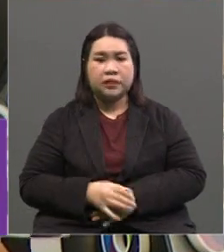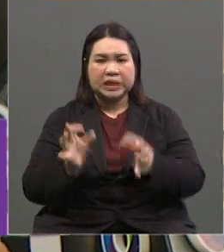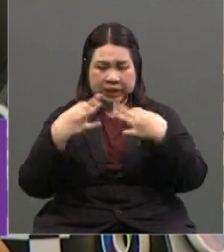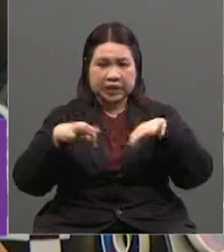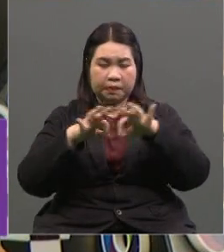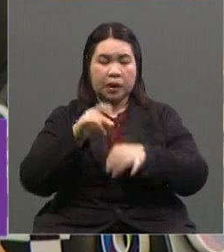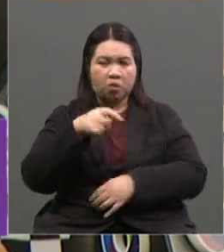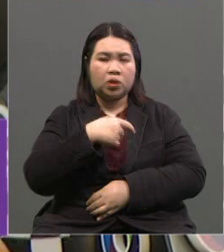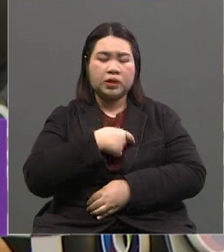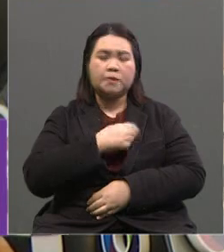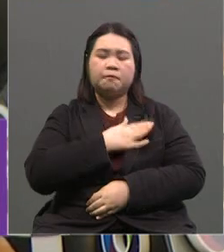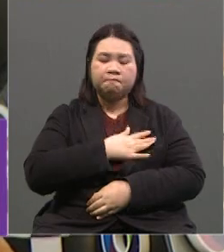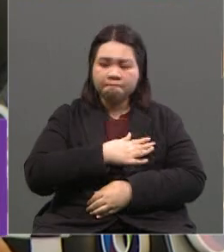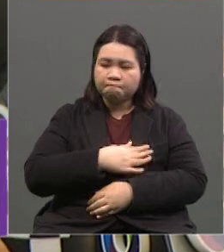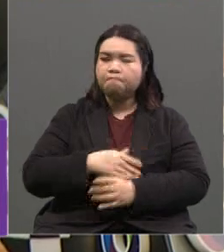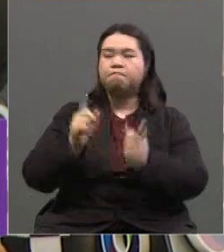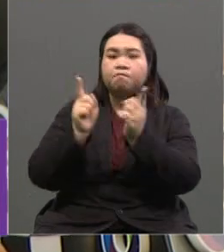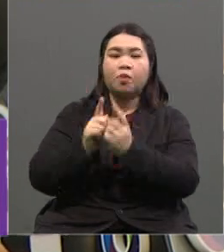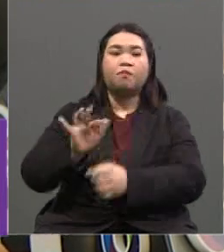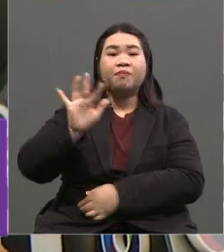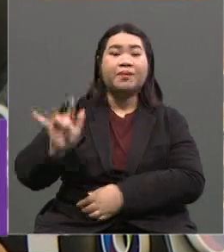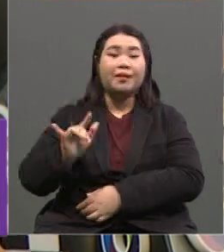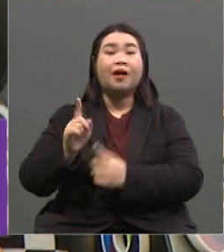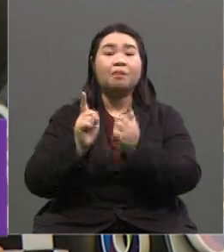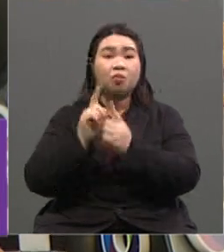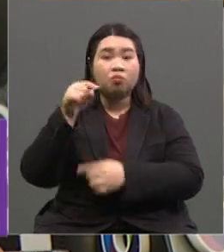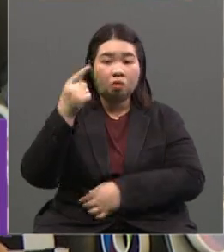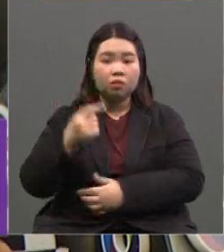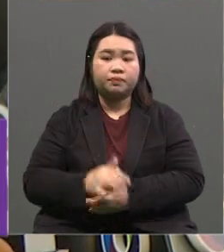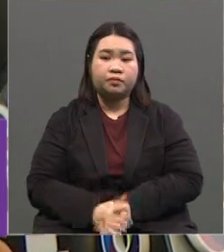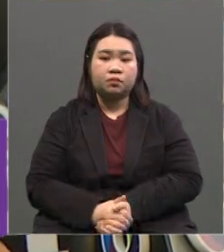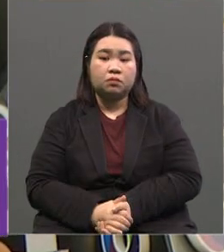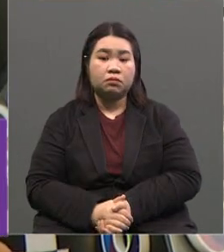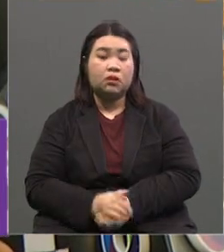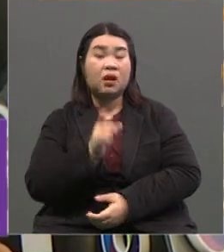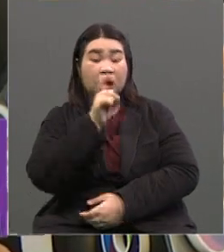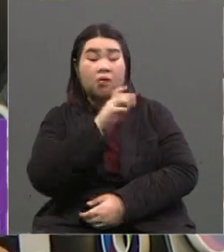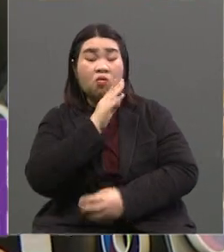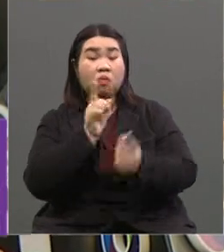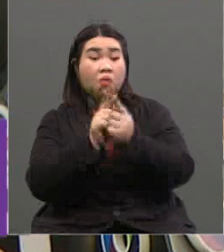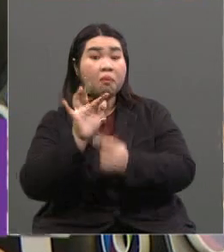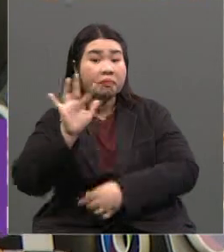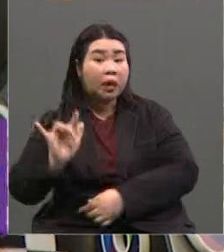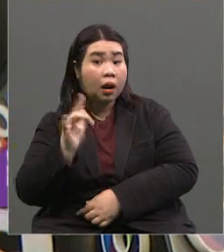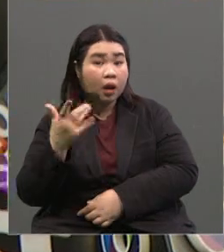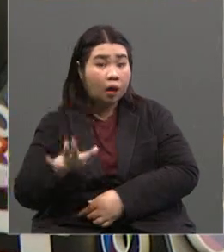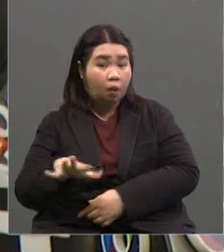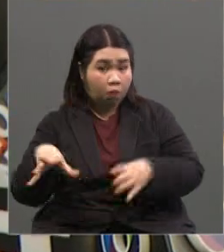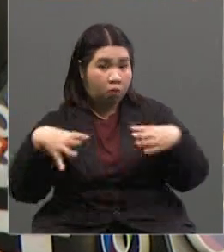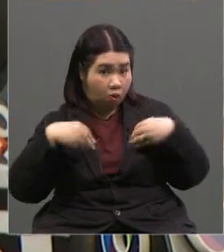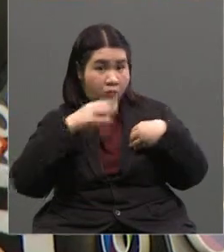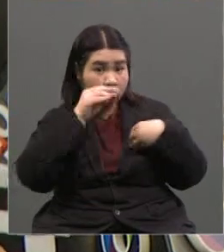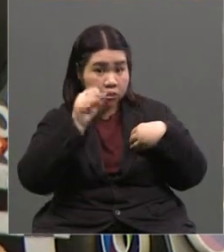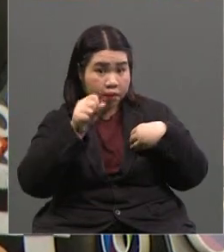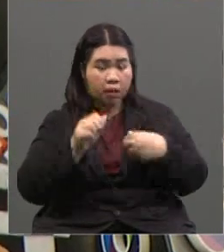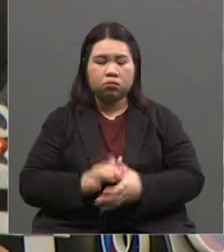ก็ให้เขาสบายใจให้เขาได้เจอญาติที่เขาต้องการจะเจอคนหนึ่งนะ หมายความว่าถ้าเจอญาติคนนี้แล้วจะ เขารับปากผมใช่เขารับปากผมเขาบอกผมนะฮะ